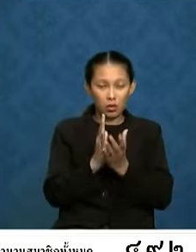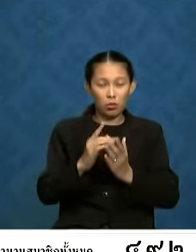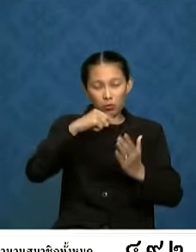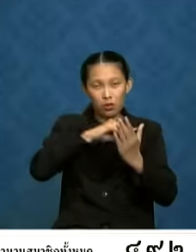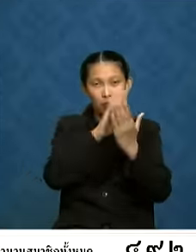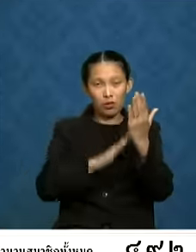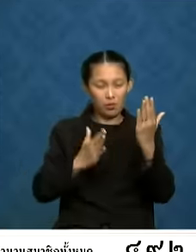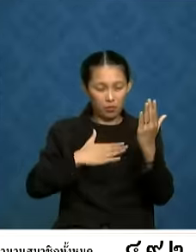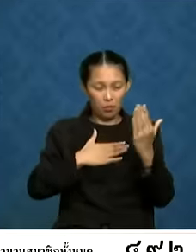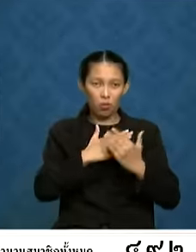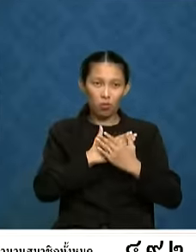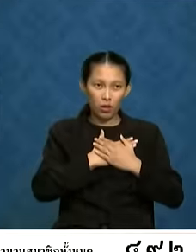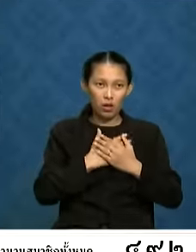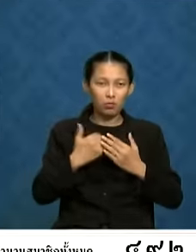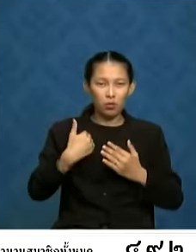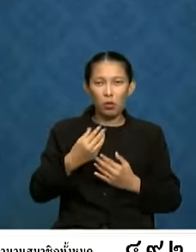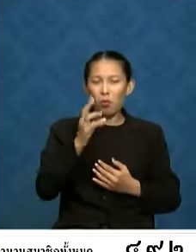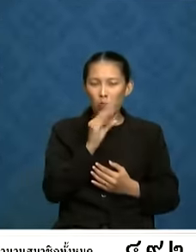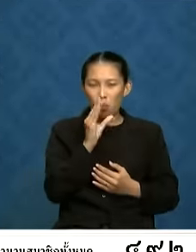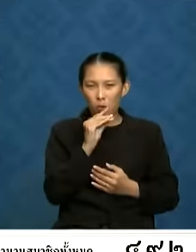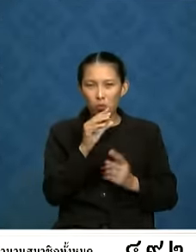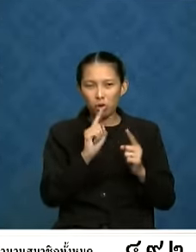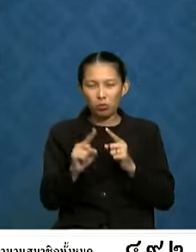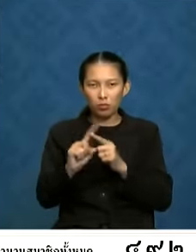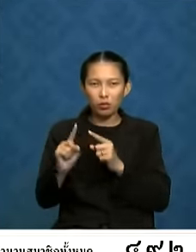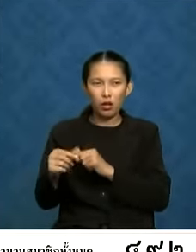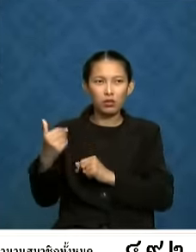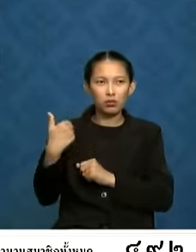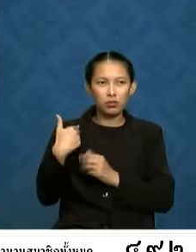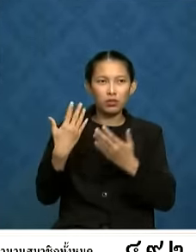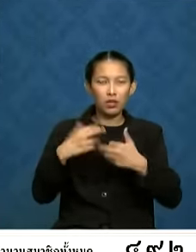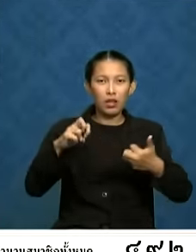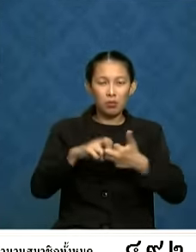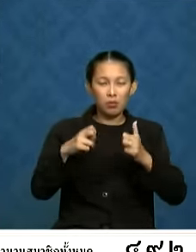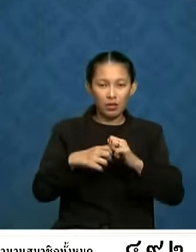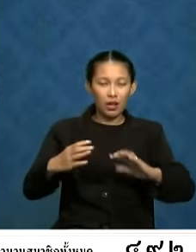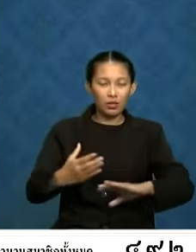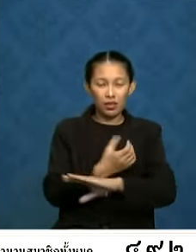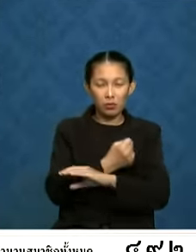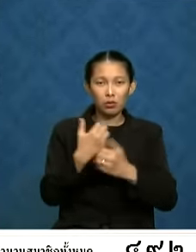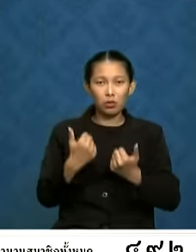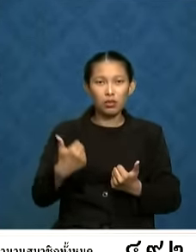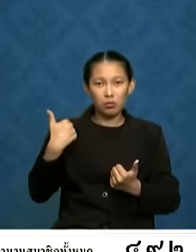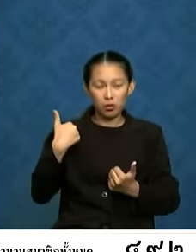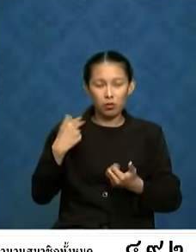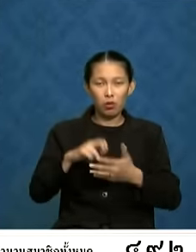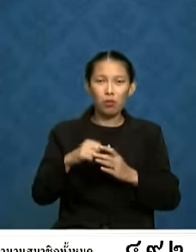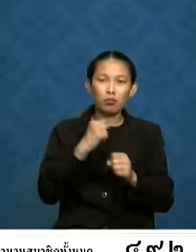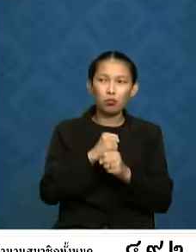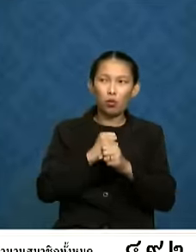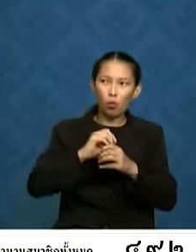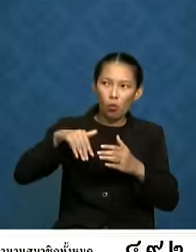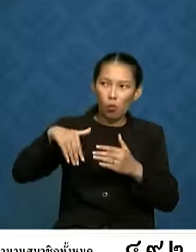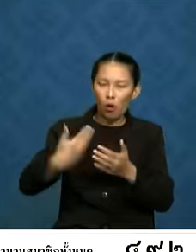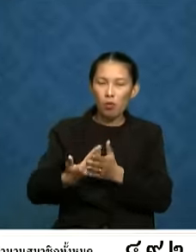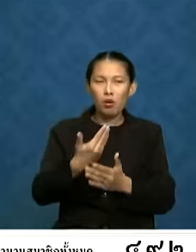ซึ่งเป็นประเทศที่เรารักเนี่ยถูกวิพากษ์วิจารณ์อย่างรุนแรงแล้วปัญหาทางการเมืองที่มีอยู่ก็จะยังดำเนินต่อไปแบบนี้